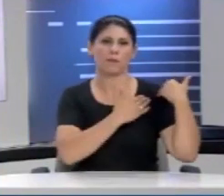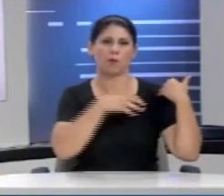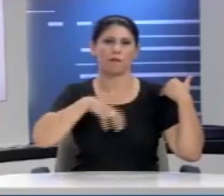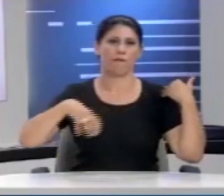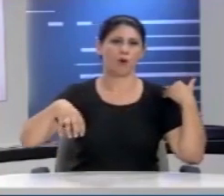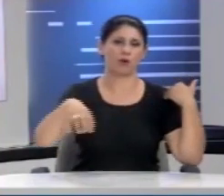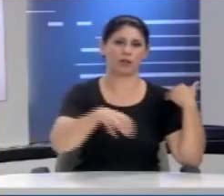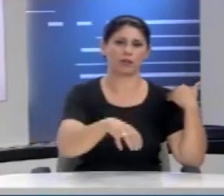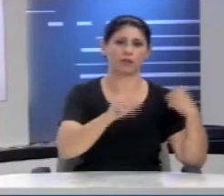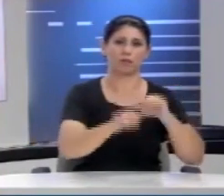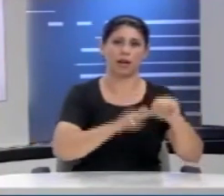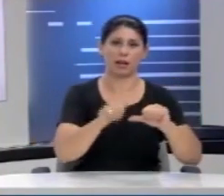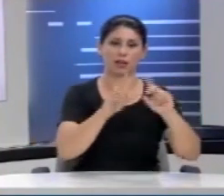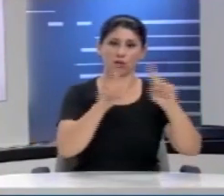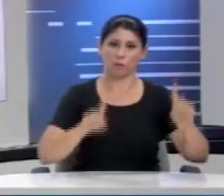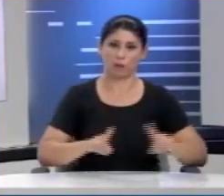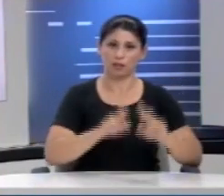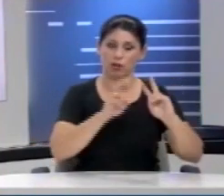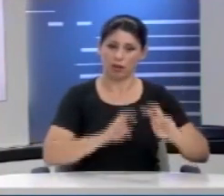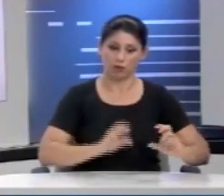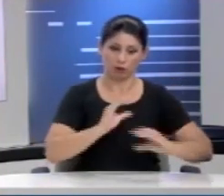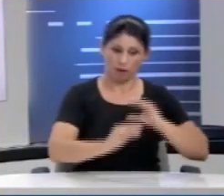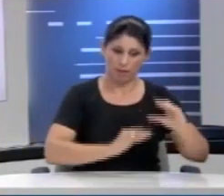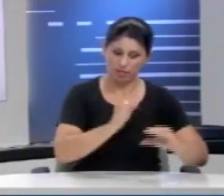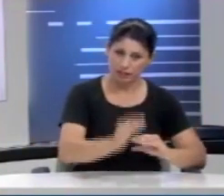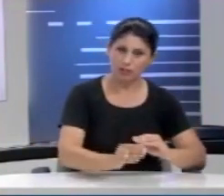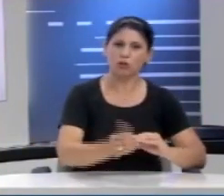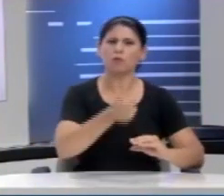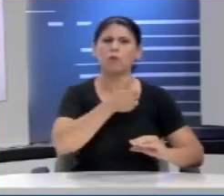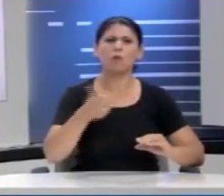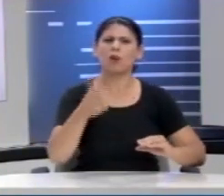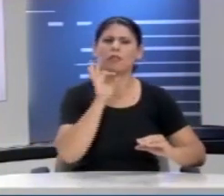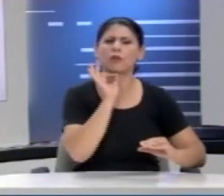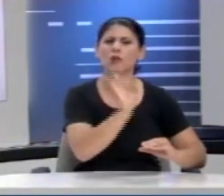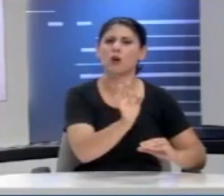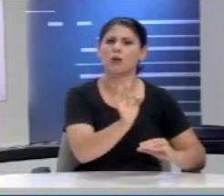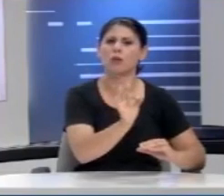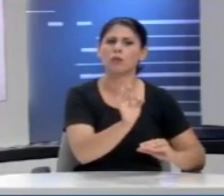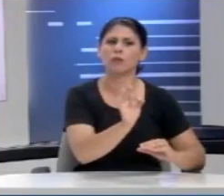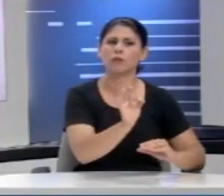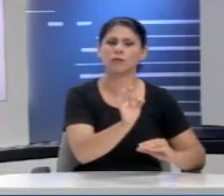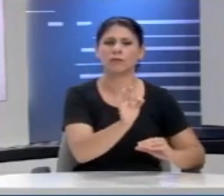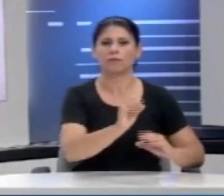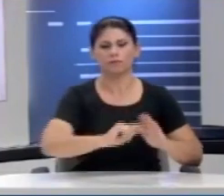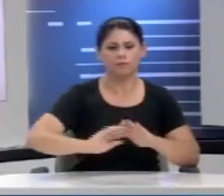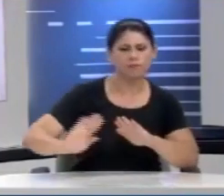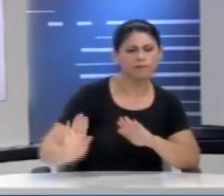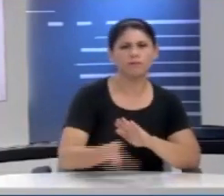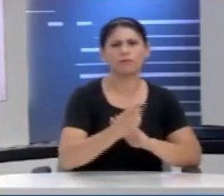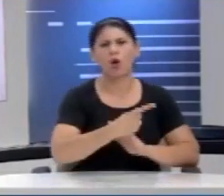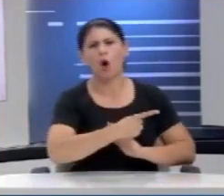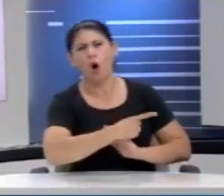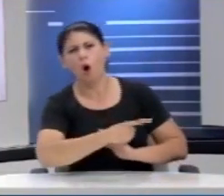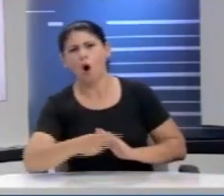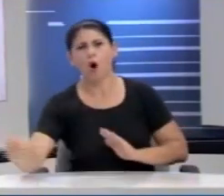αρμόδιοι φορείς με αλλαγές στο πλαίσιο ελέγχου των επενδύσεων, με μοναδικό στόχο να ξυλώσετε όλα